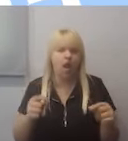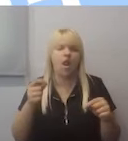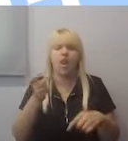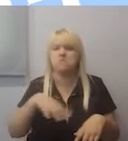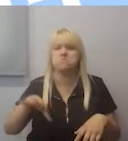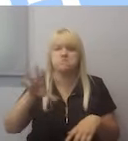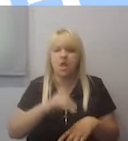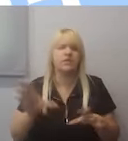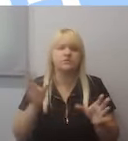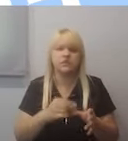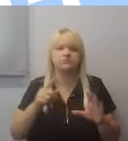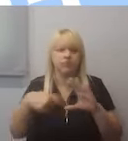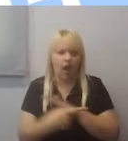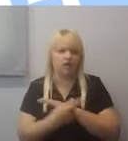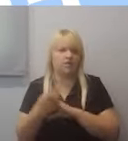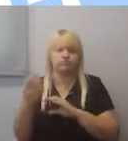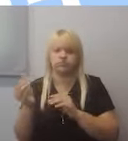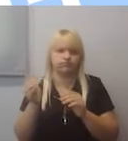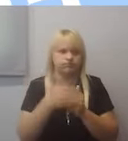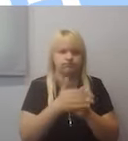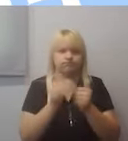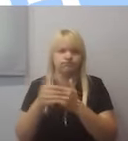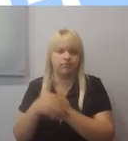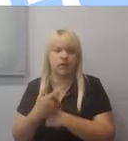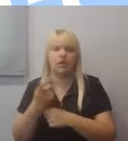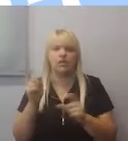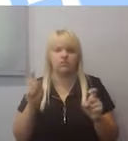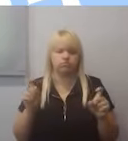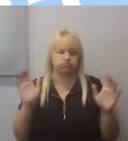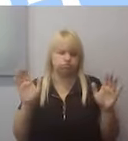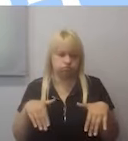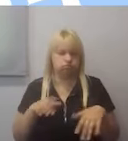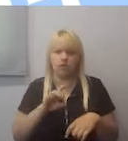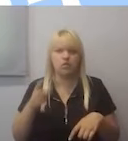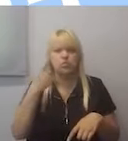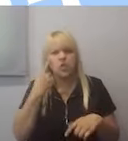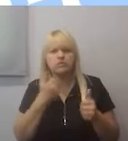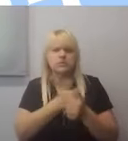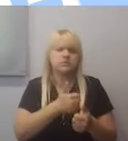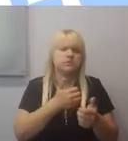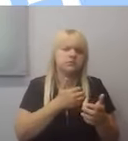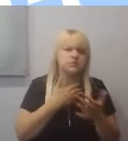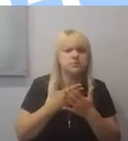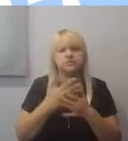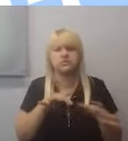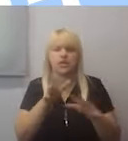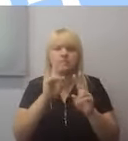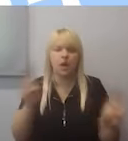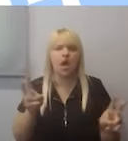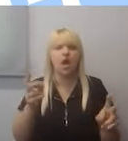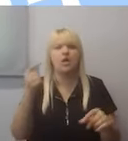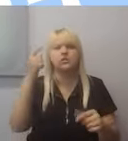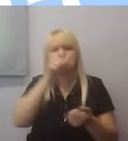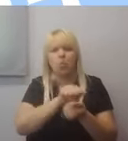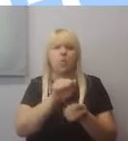pagrabos iekšā nesēd rokas nol laidzis izdomā ko var izdarīt pirmkārt tas tev nenāks dumjas domas prātā bet būs pie darba